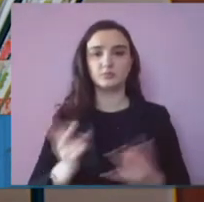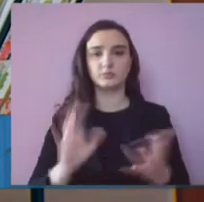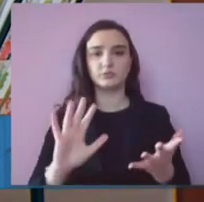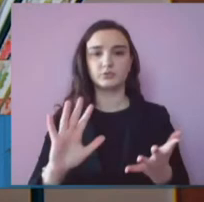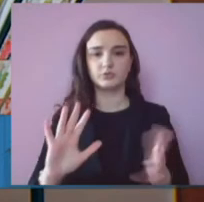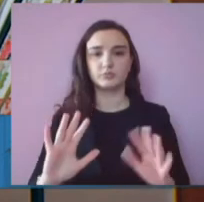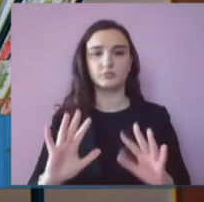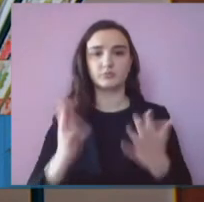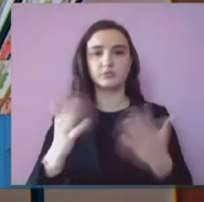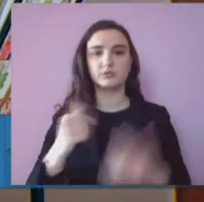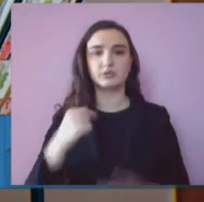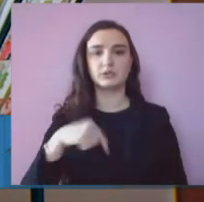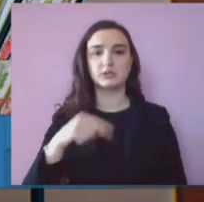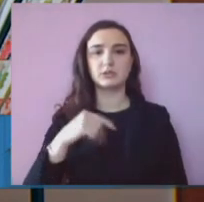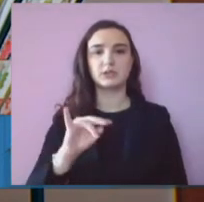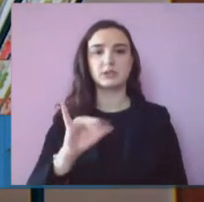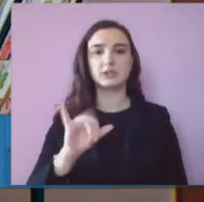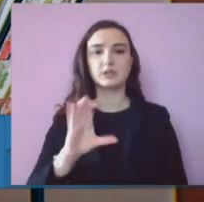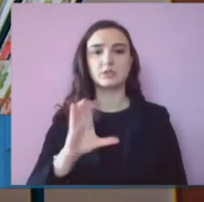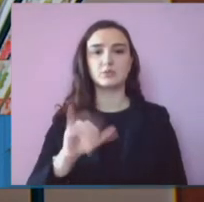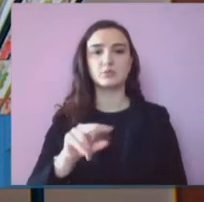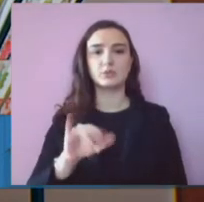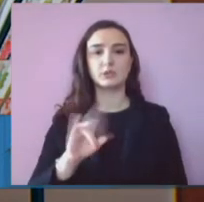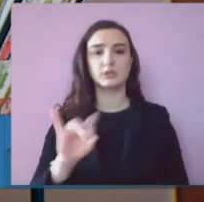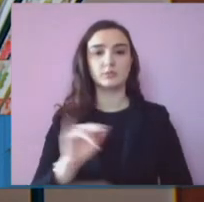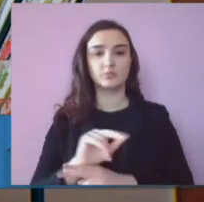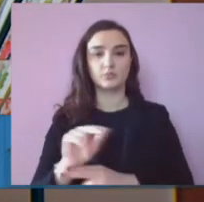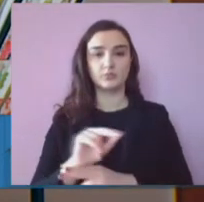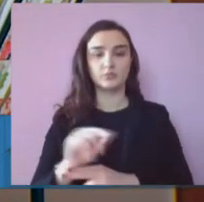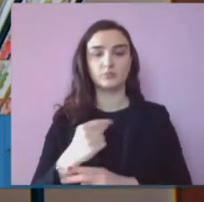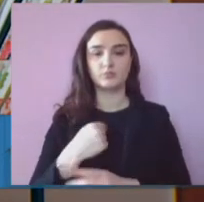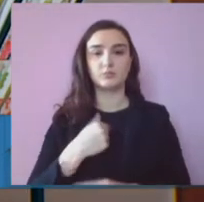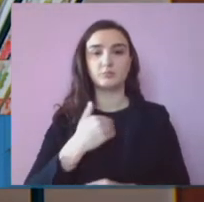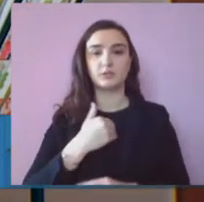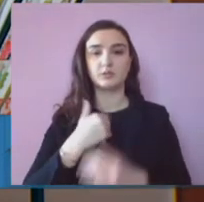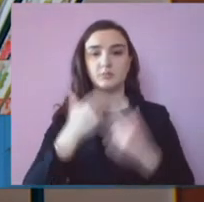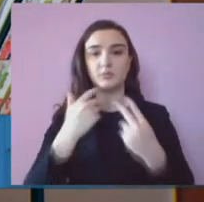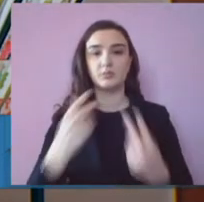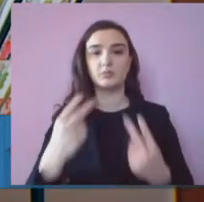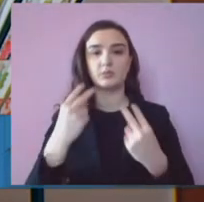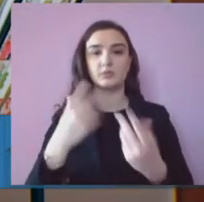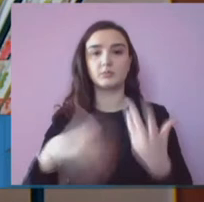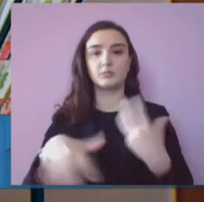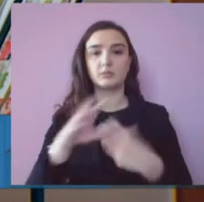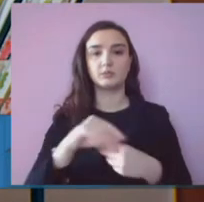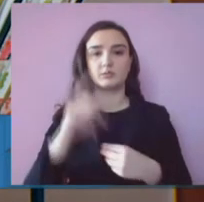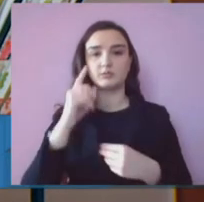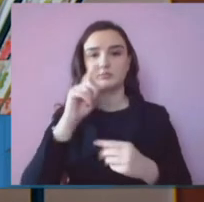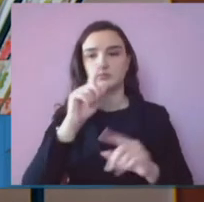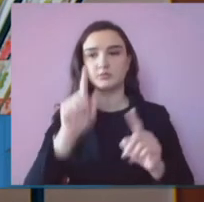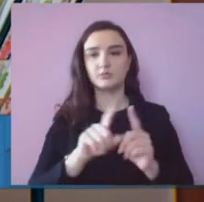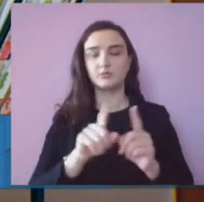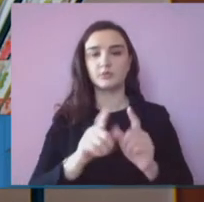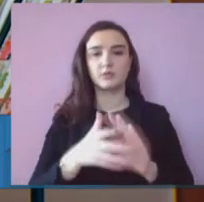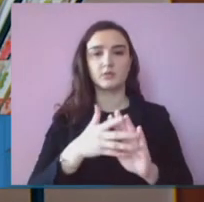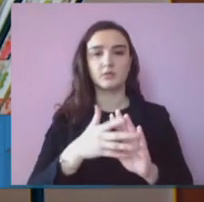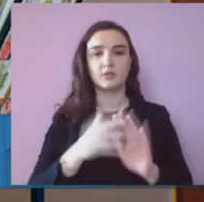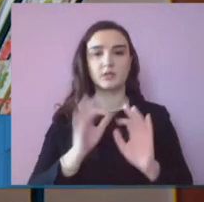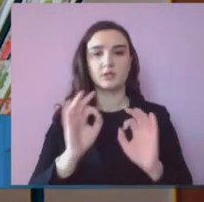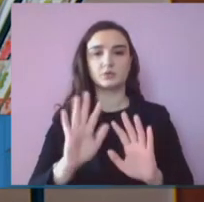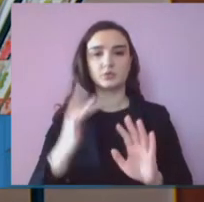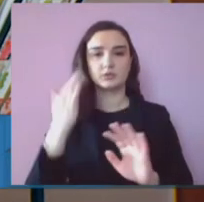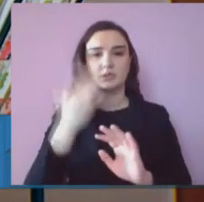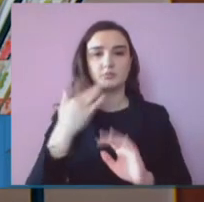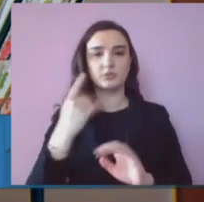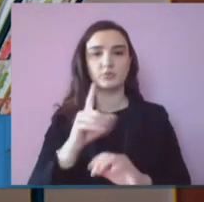ინსულინით კურნალობამდეც კი. თუმცა მე მინდა რომ ჩვენს მაყურებელს არ შეექმნას ესეთი არასწორი წარმოდგენა,